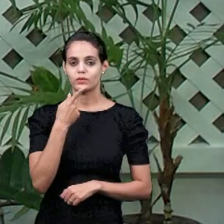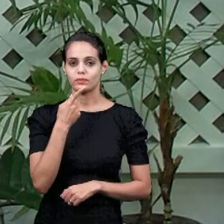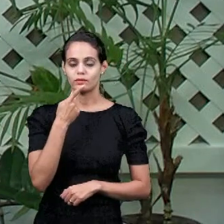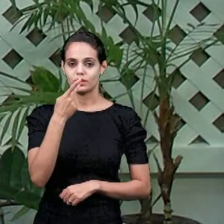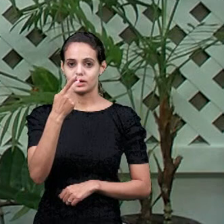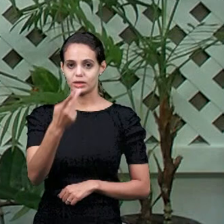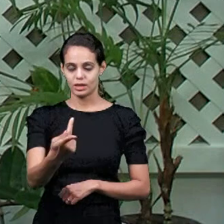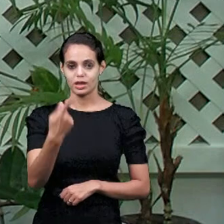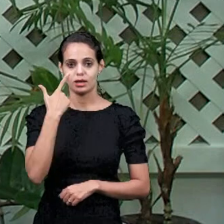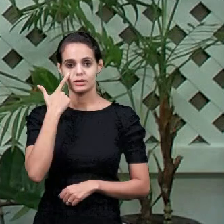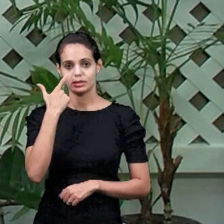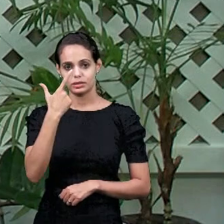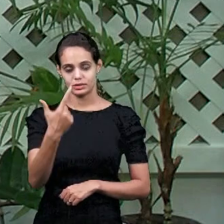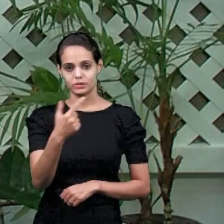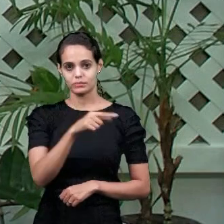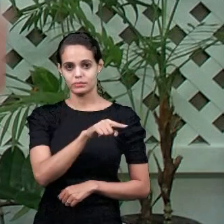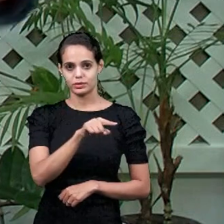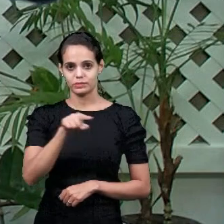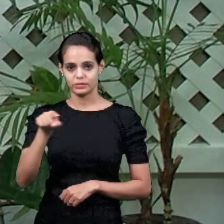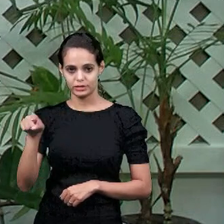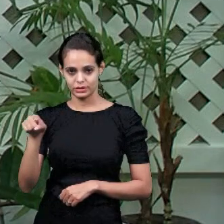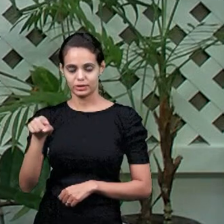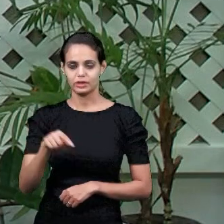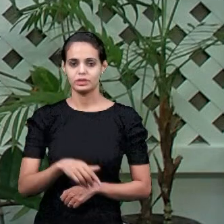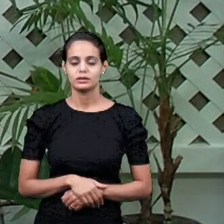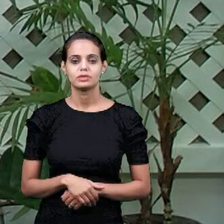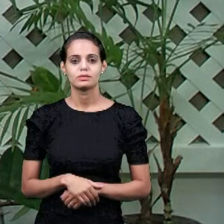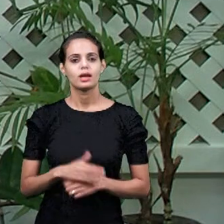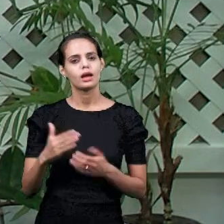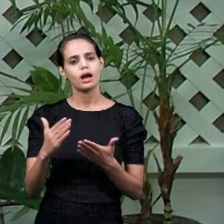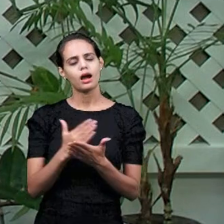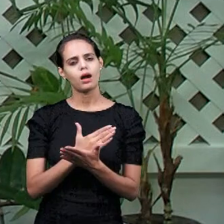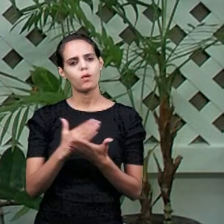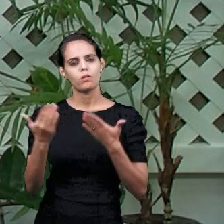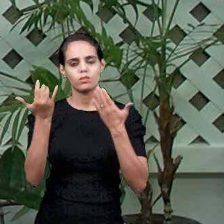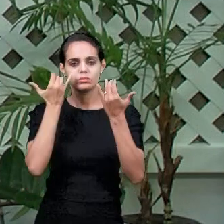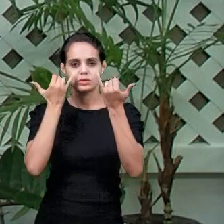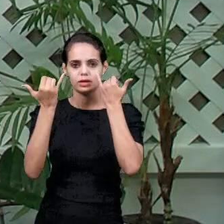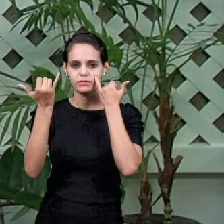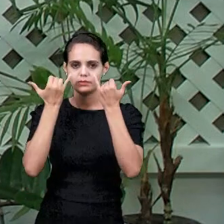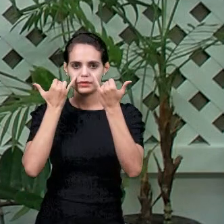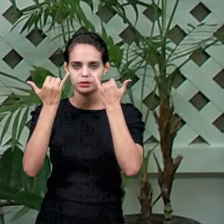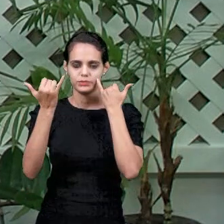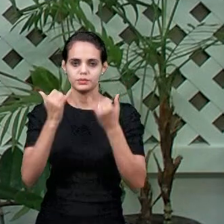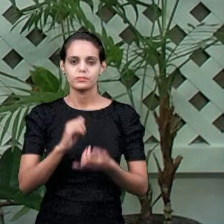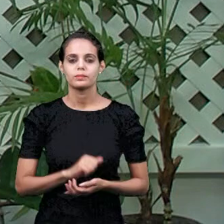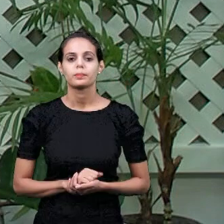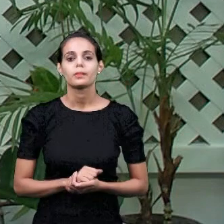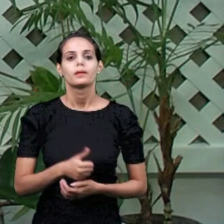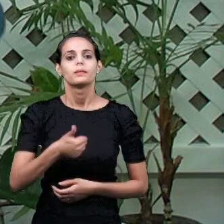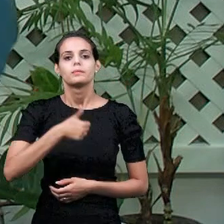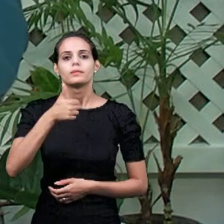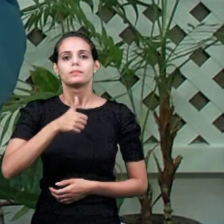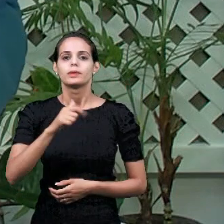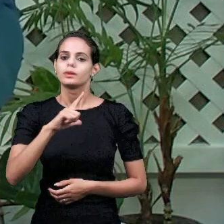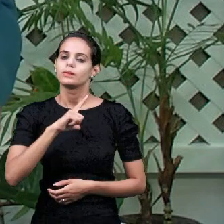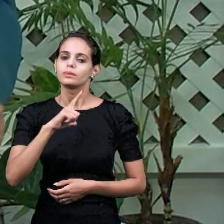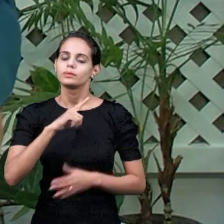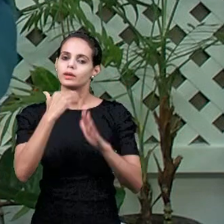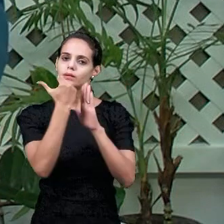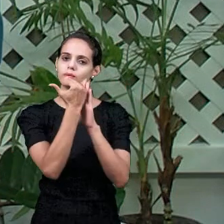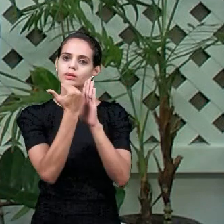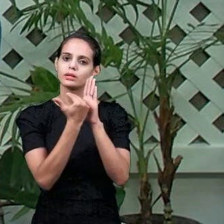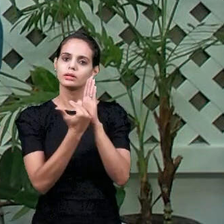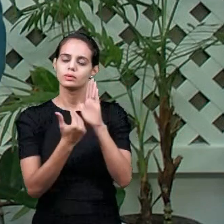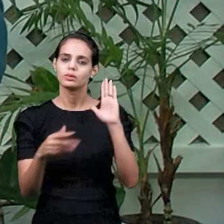sœurs pour quelques petites communications. D'abord, nous avons ici un bulletin de l'école biblique